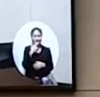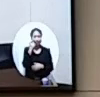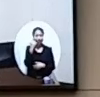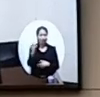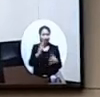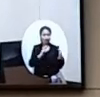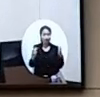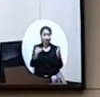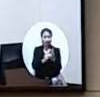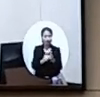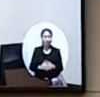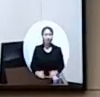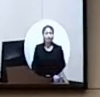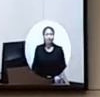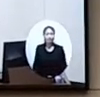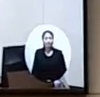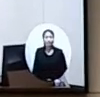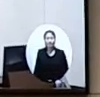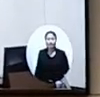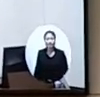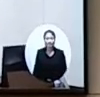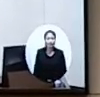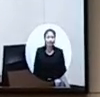및 토론을 종결합니다.